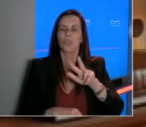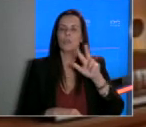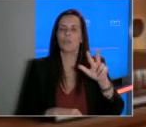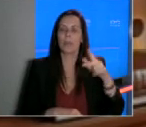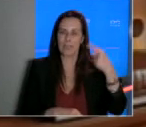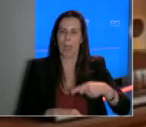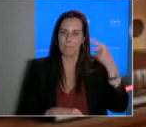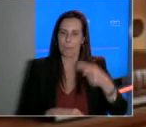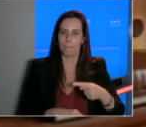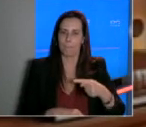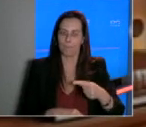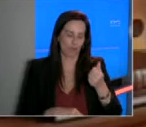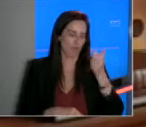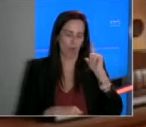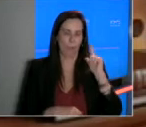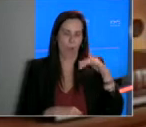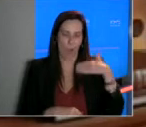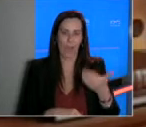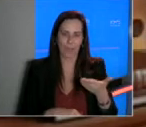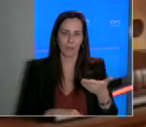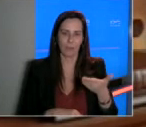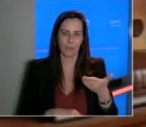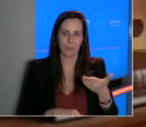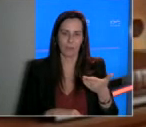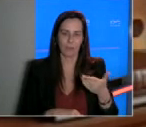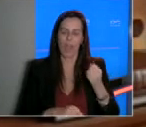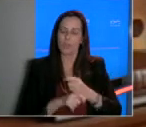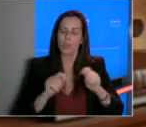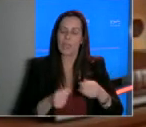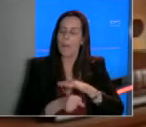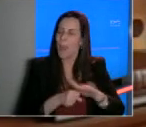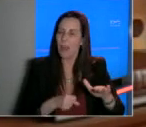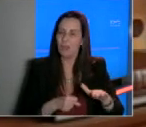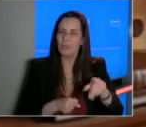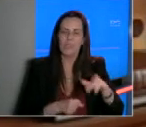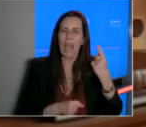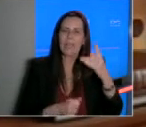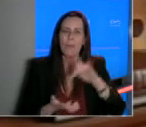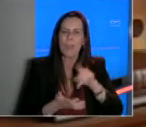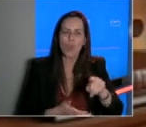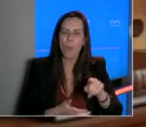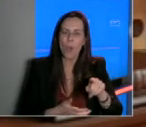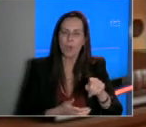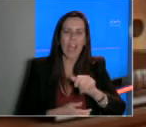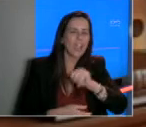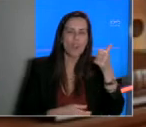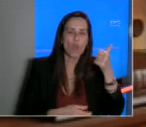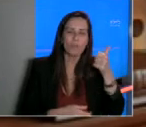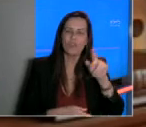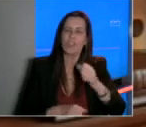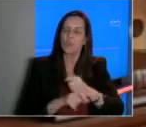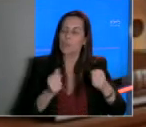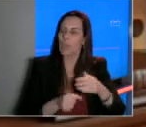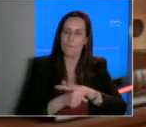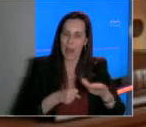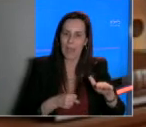ו33 ימים שלשום, אחרי שהוטל סגר מלא, קודוניו זה היה אחד המקומות הראשונים שהוטל עליהם